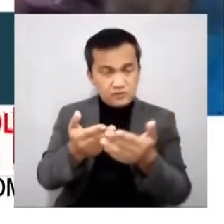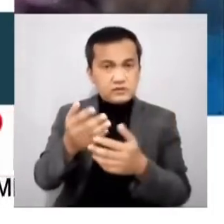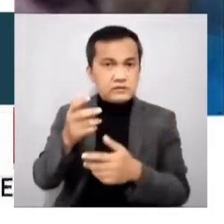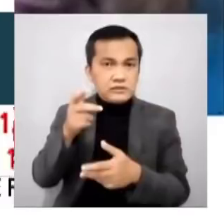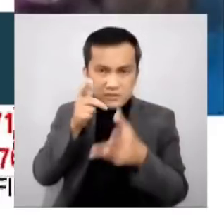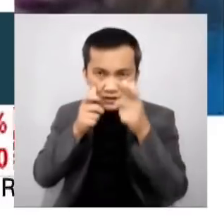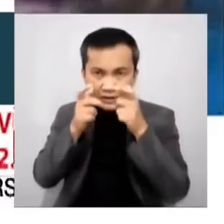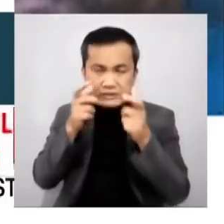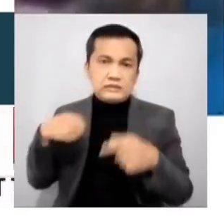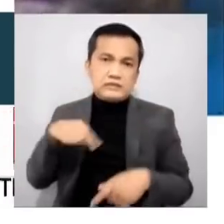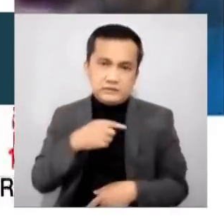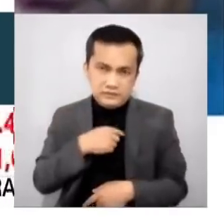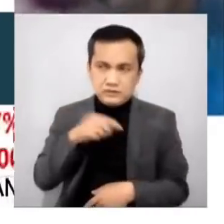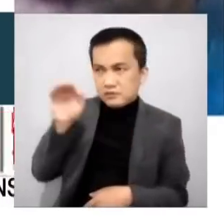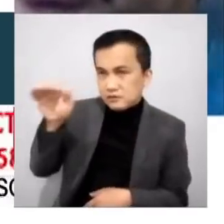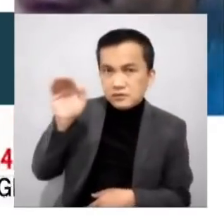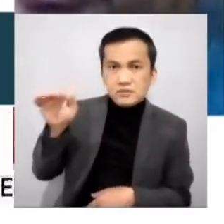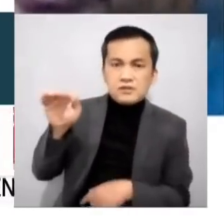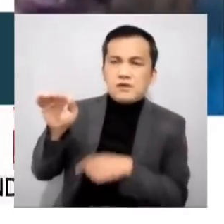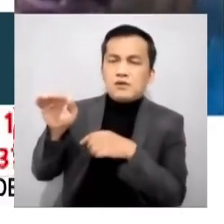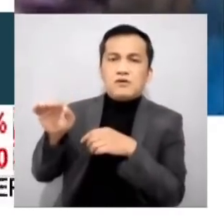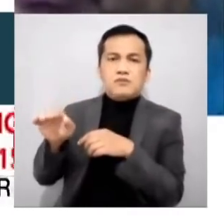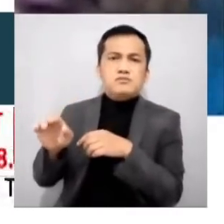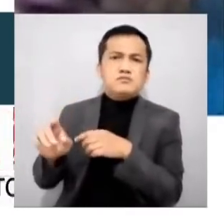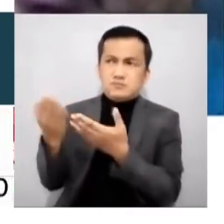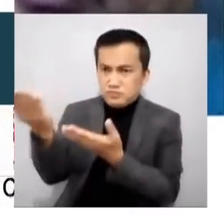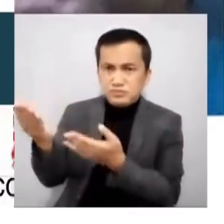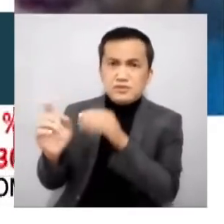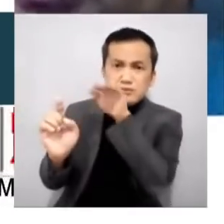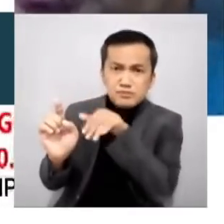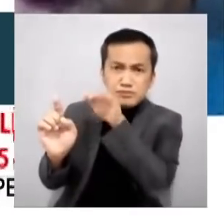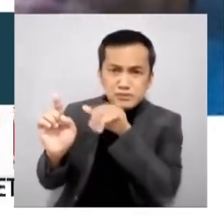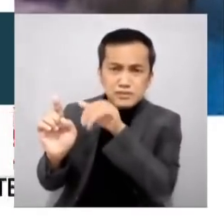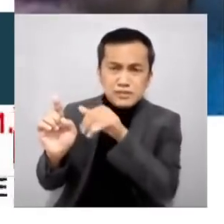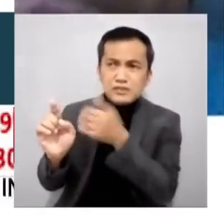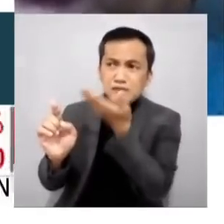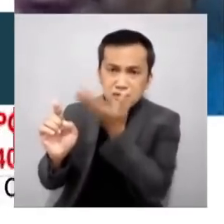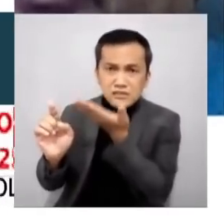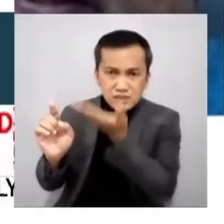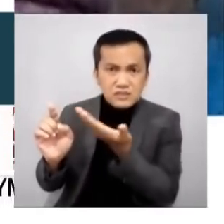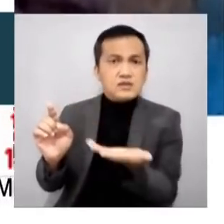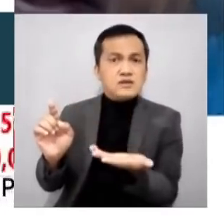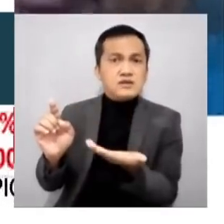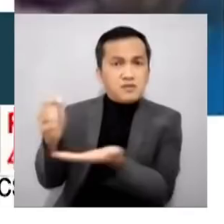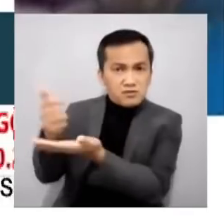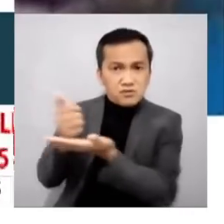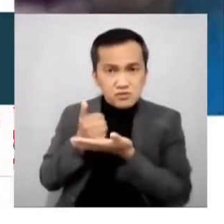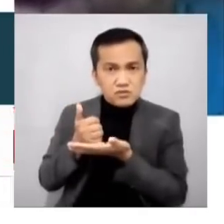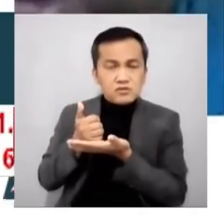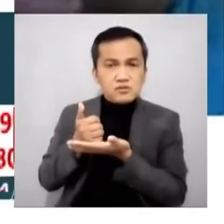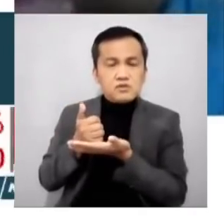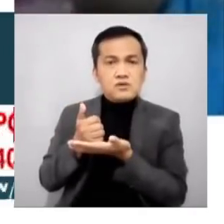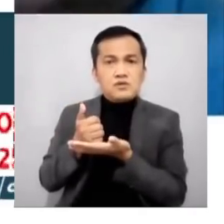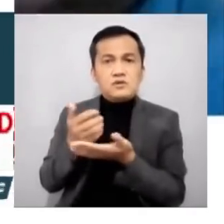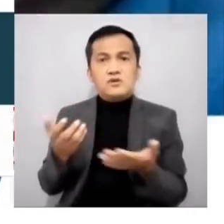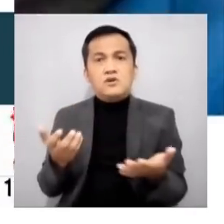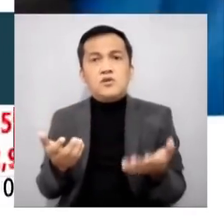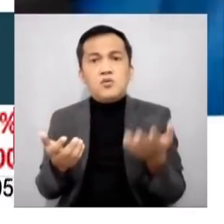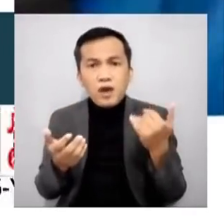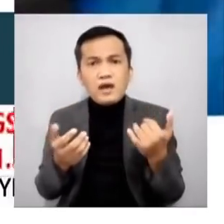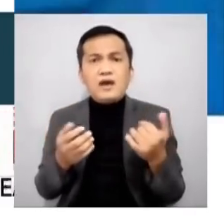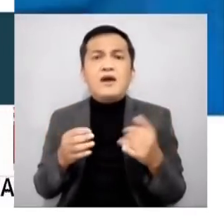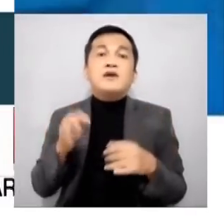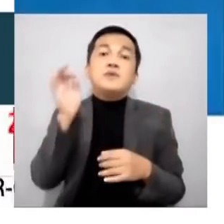namin. Marinig nyo rin ang namin iniingi. At sana matulungan rin kami. Kasi Pilipino rin